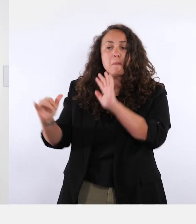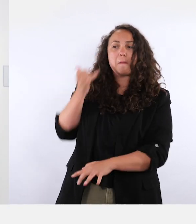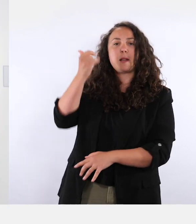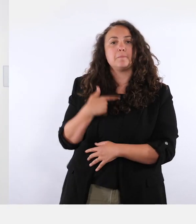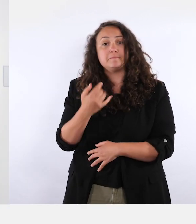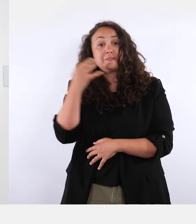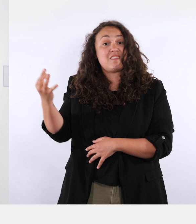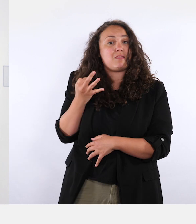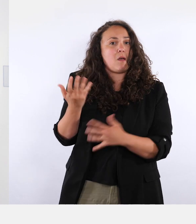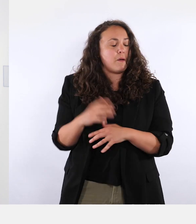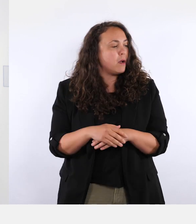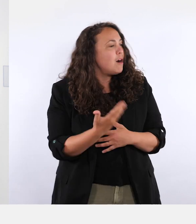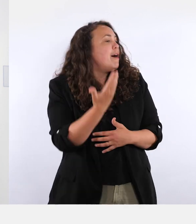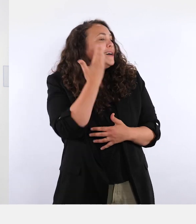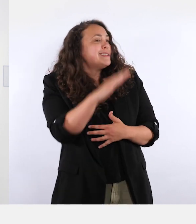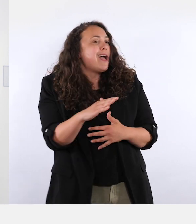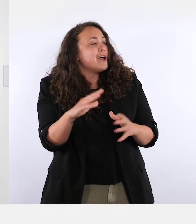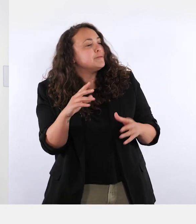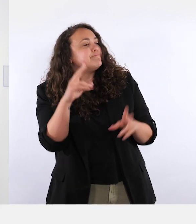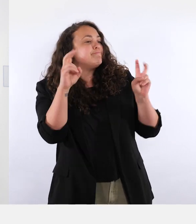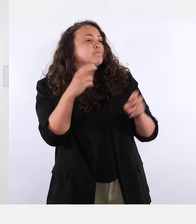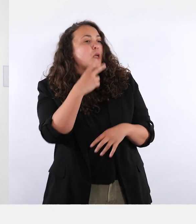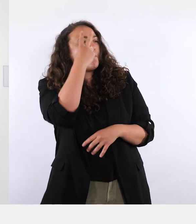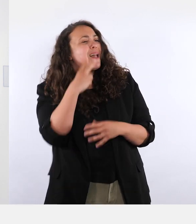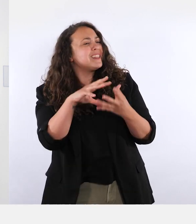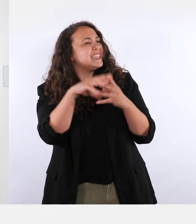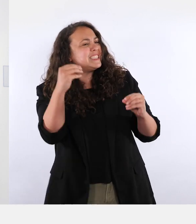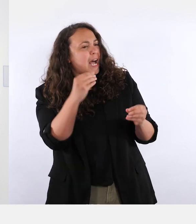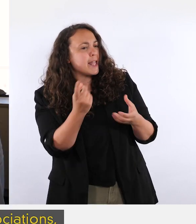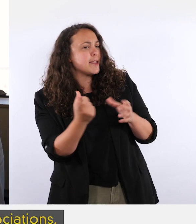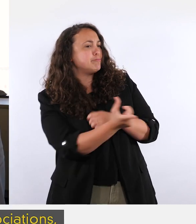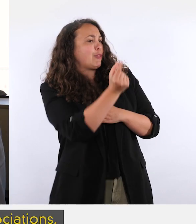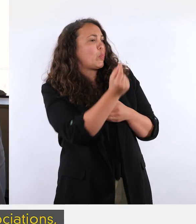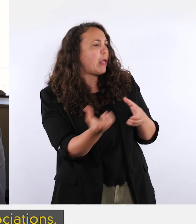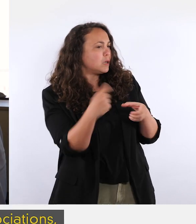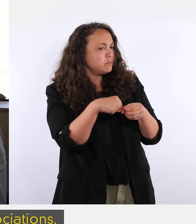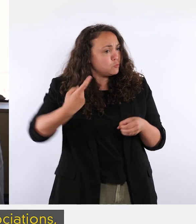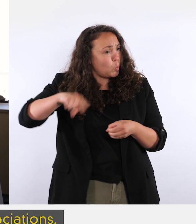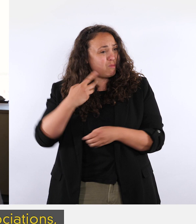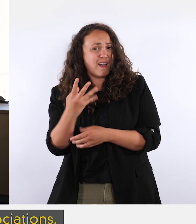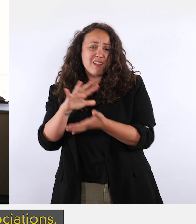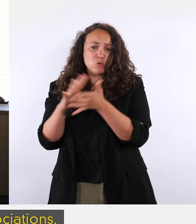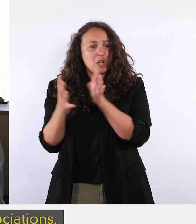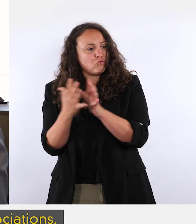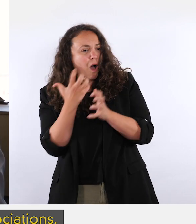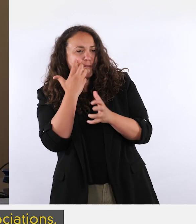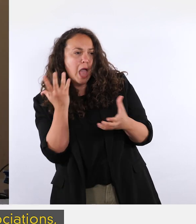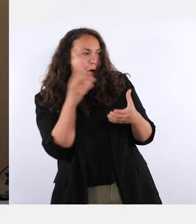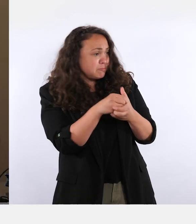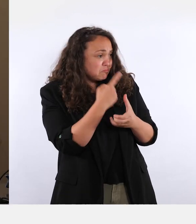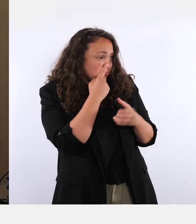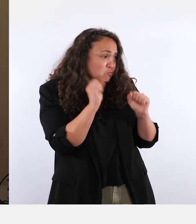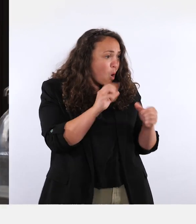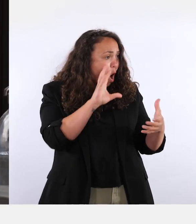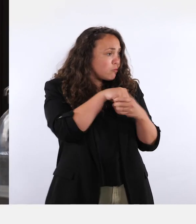m'a téléphoné et m'a dit voilà, je sais que vous allez faire ça avec Blind Design, on aimerait se joindre à vous, on est 4 associations, est-ce que c'est possible?